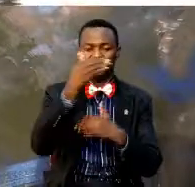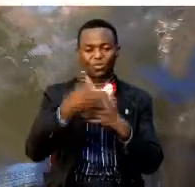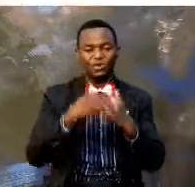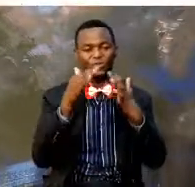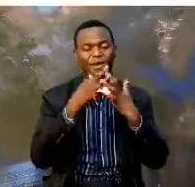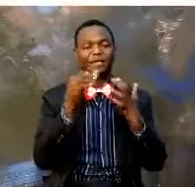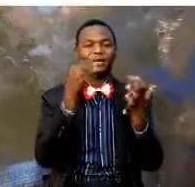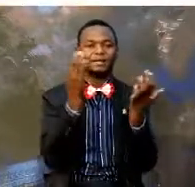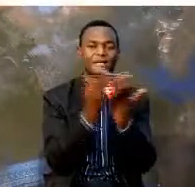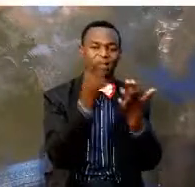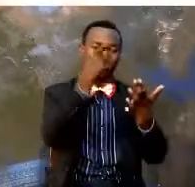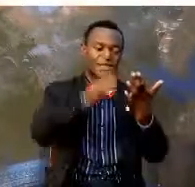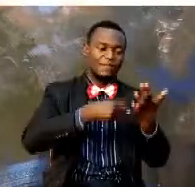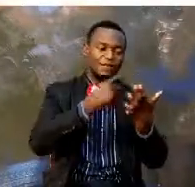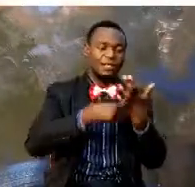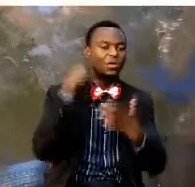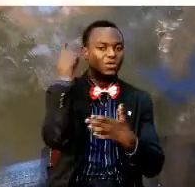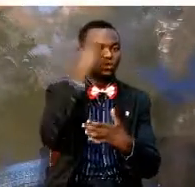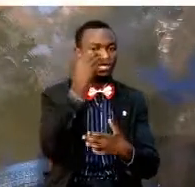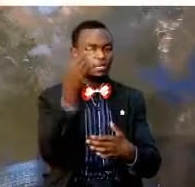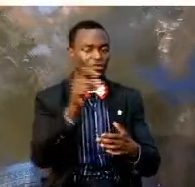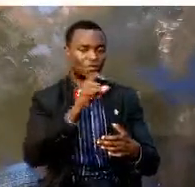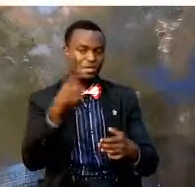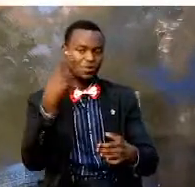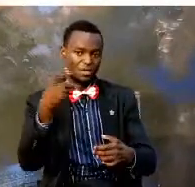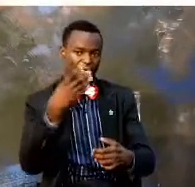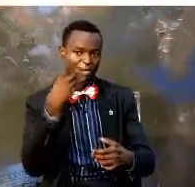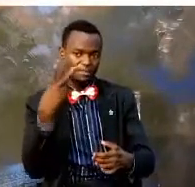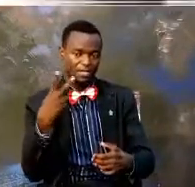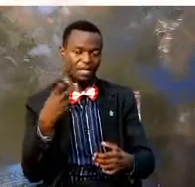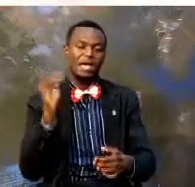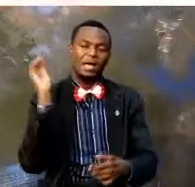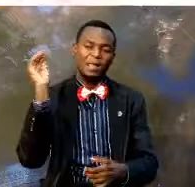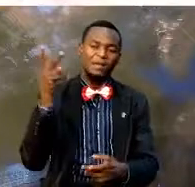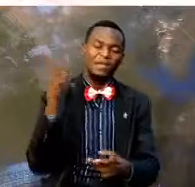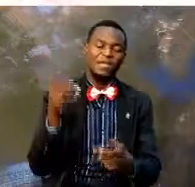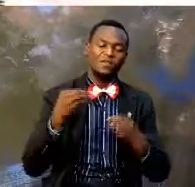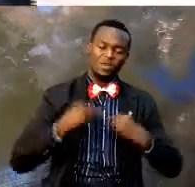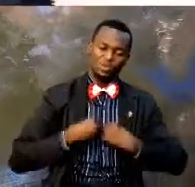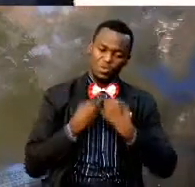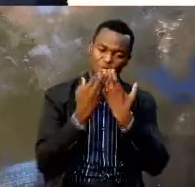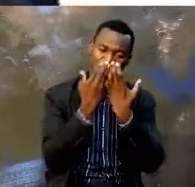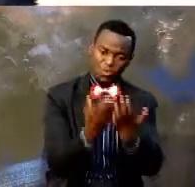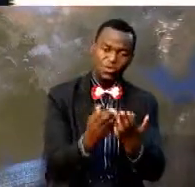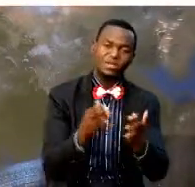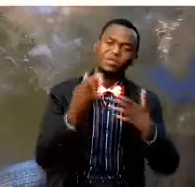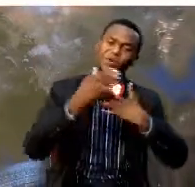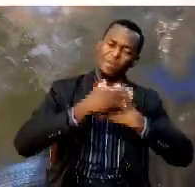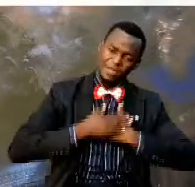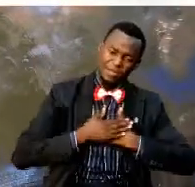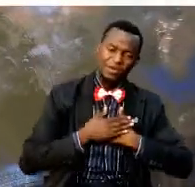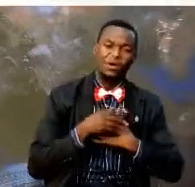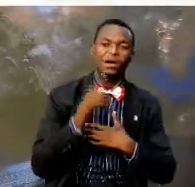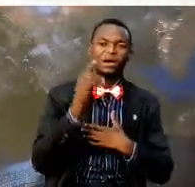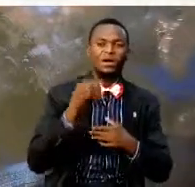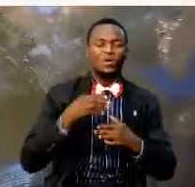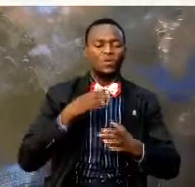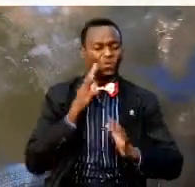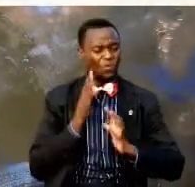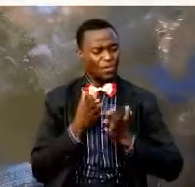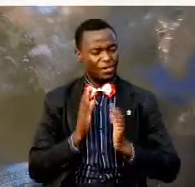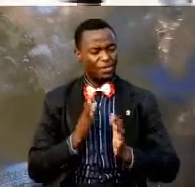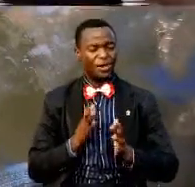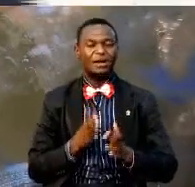ile Mathayo sura ya 3 mstari wa kwanza na wa pili, walikuambia hivi: tubuni, tubuni wapendwa. Mwendo kasi